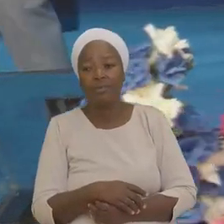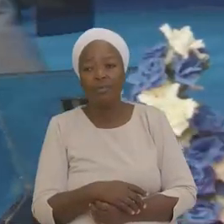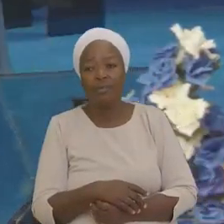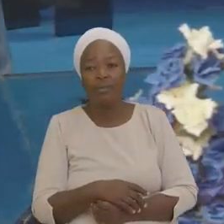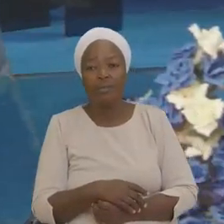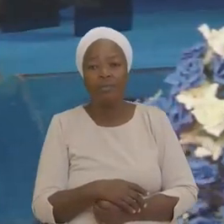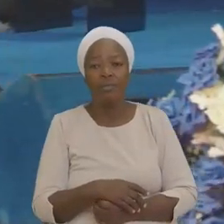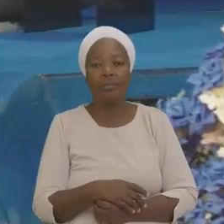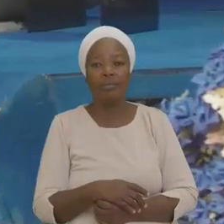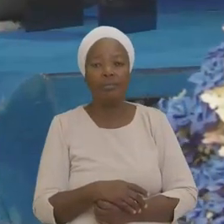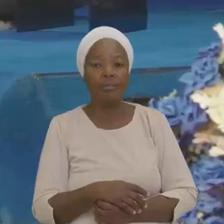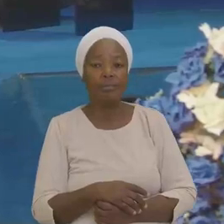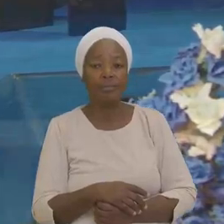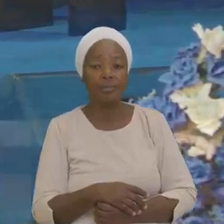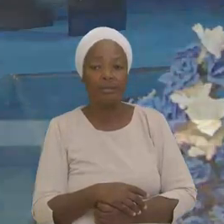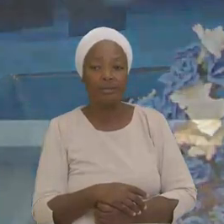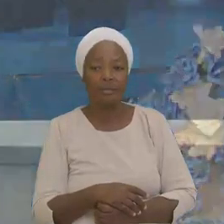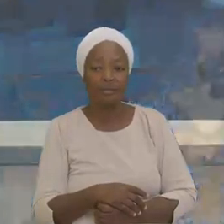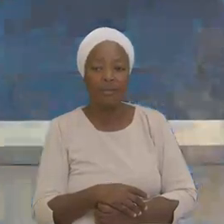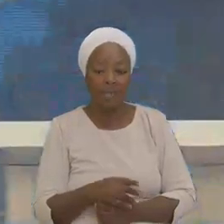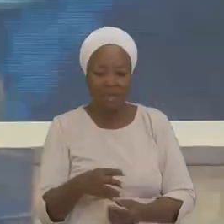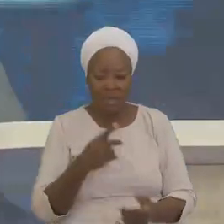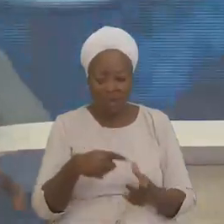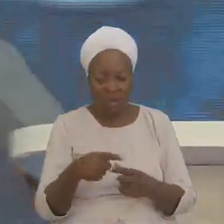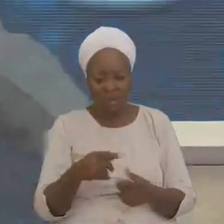là, présent à leur côté.